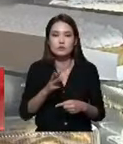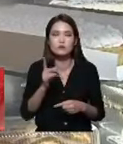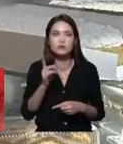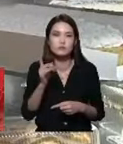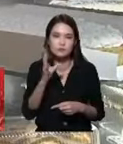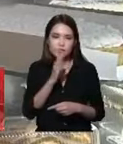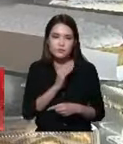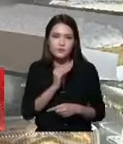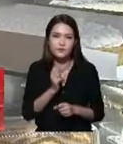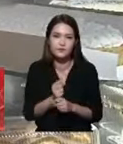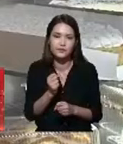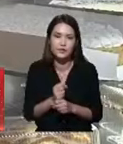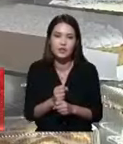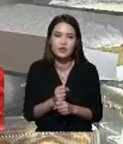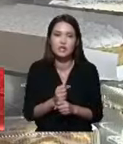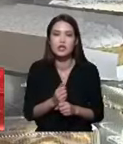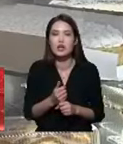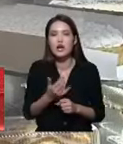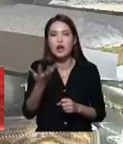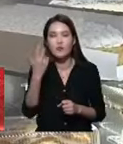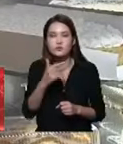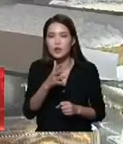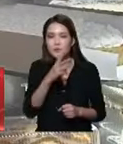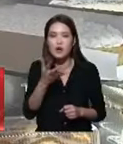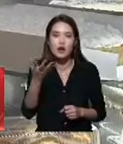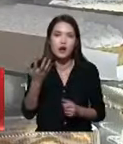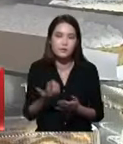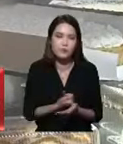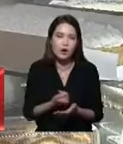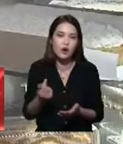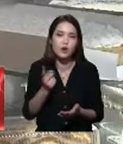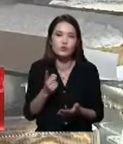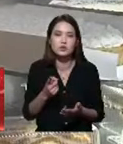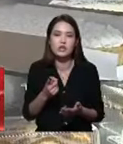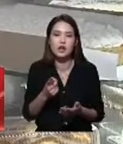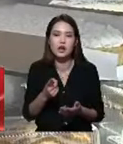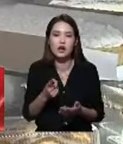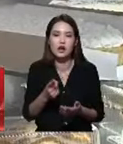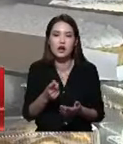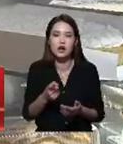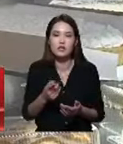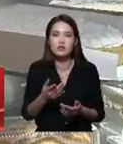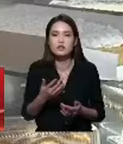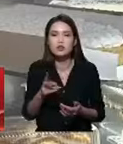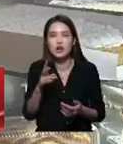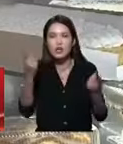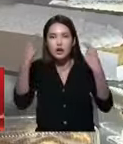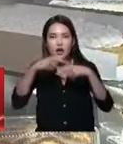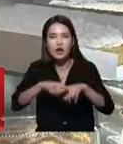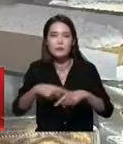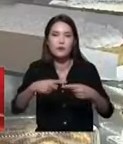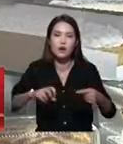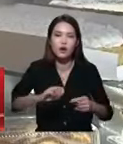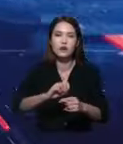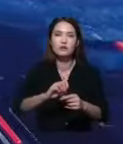персонала. Второй расходный момент – это, получается, содержание, профилактика, ремонт оборудования